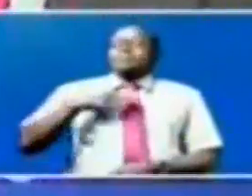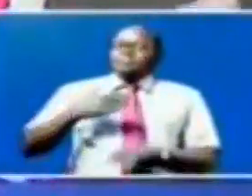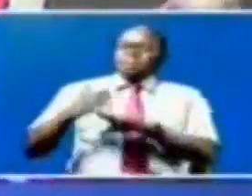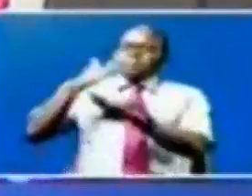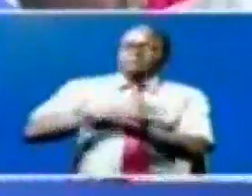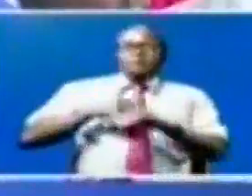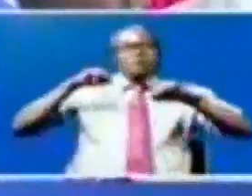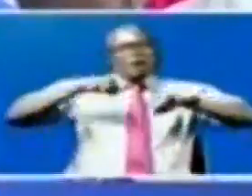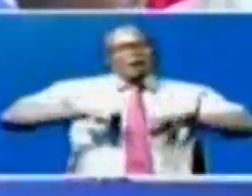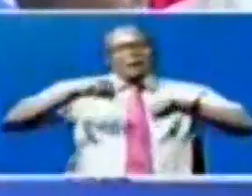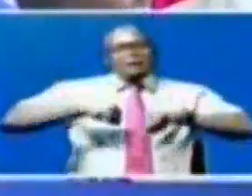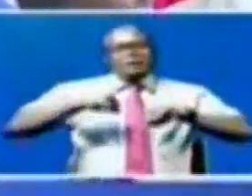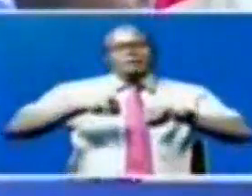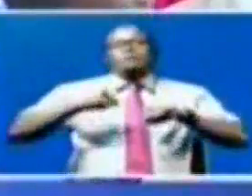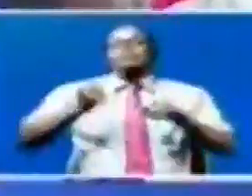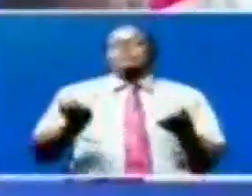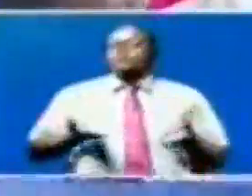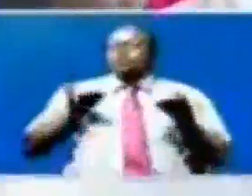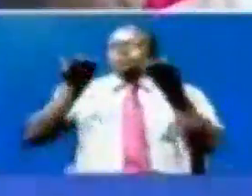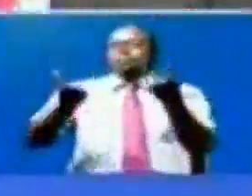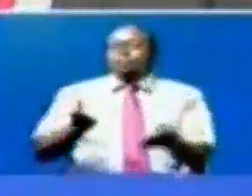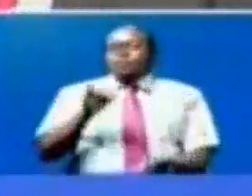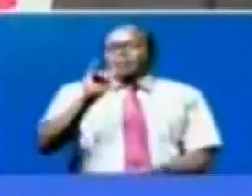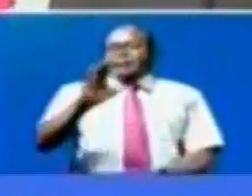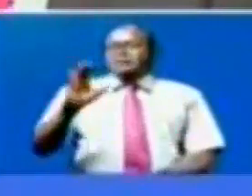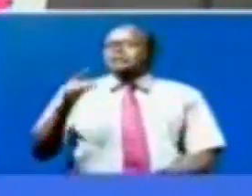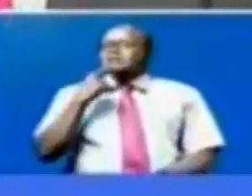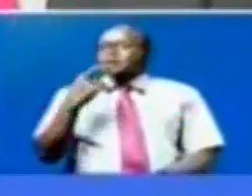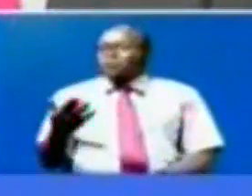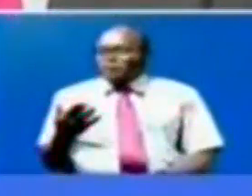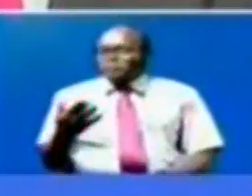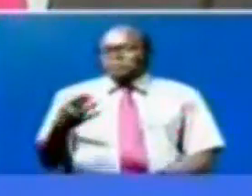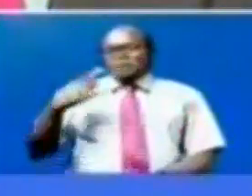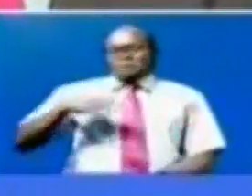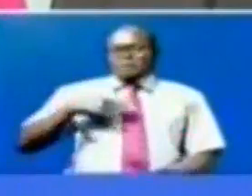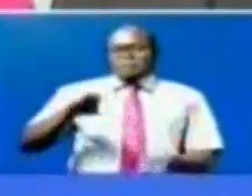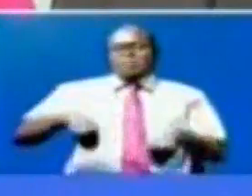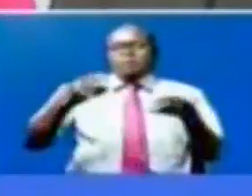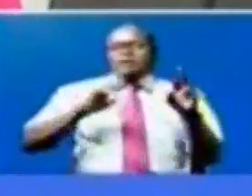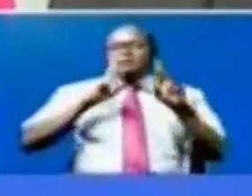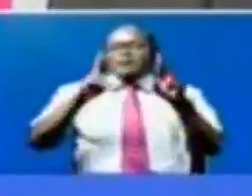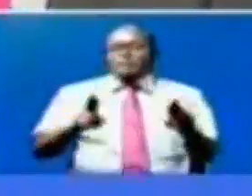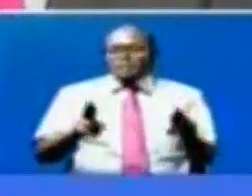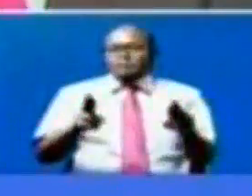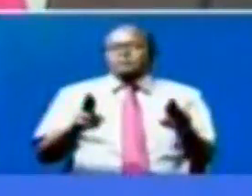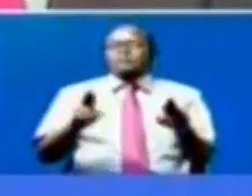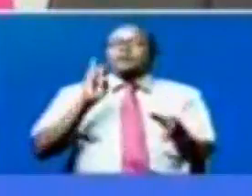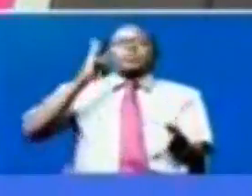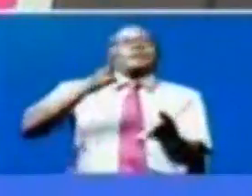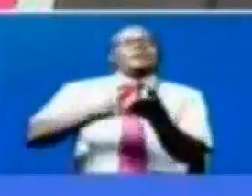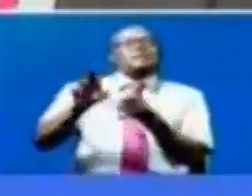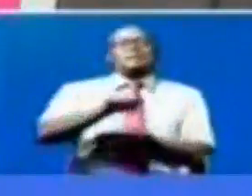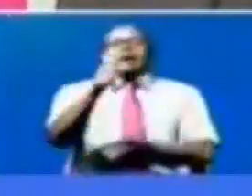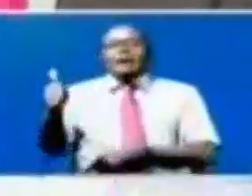walishikana wakawapeleka ICC, ati wanasema kuna watu wanawapea ripoti nyingine, sijui other witnesses,